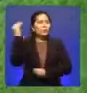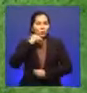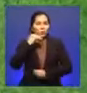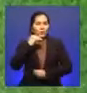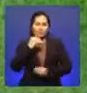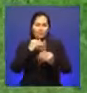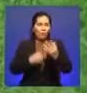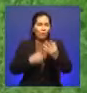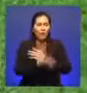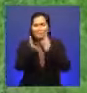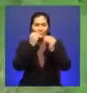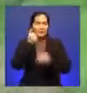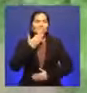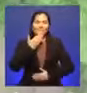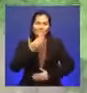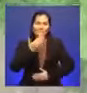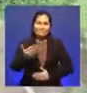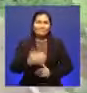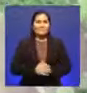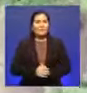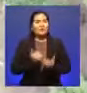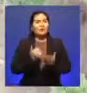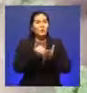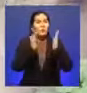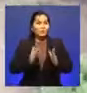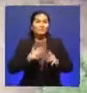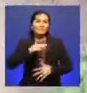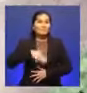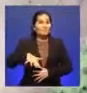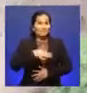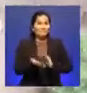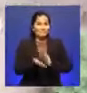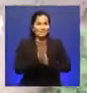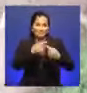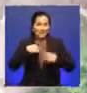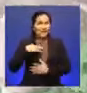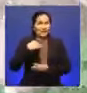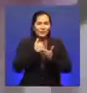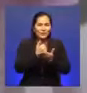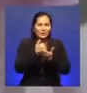เรียนรู้ที่ไม่สิ้นสุดและสร้างคนธรรมดาให้กลายเป็นจิตอาสาเพื่อสังคม